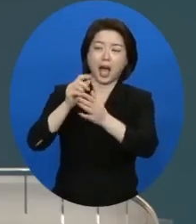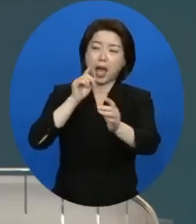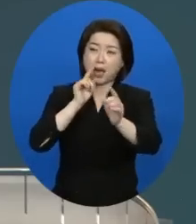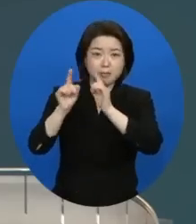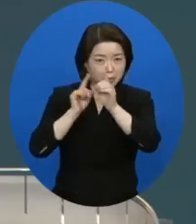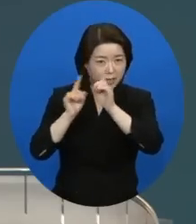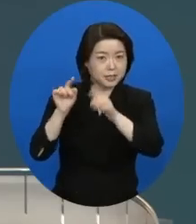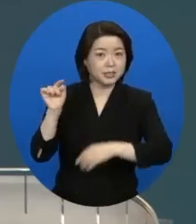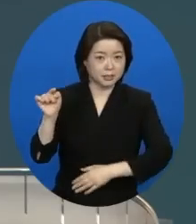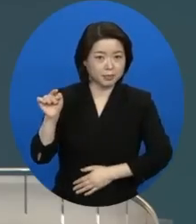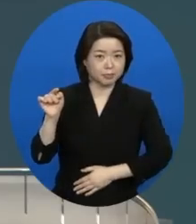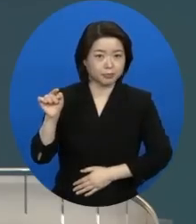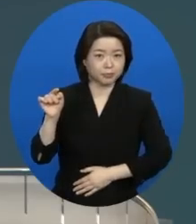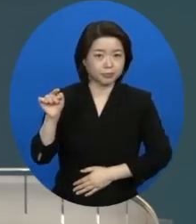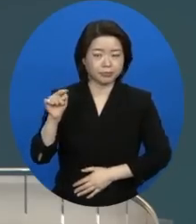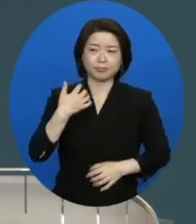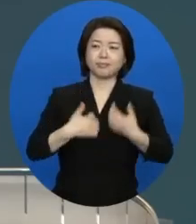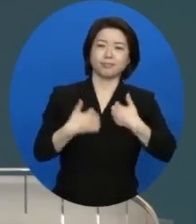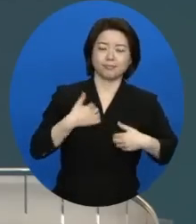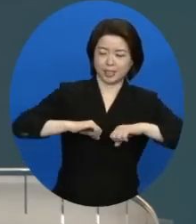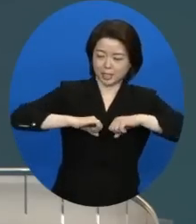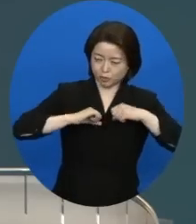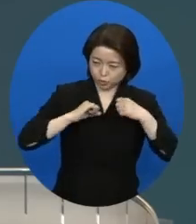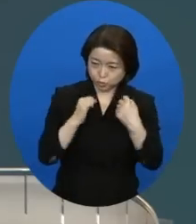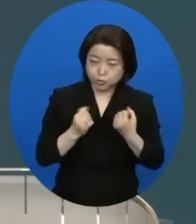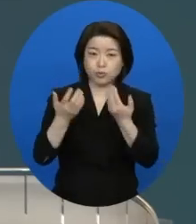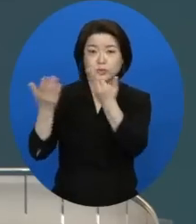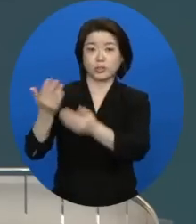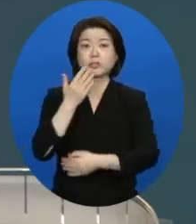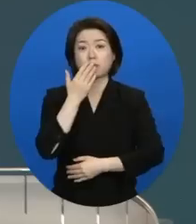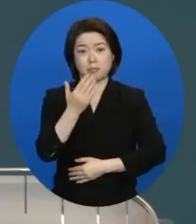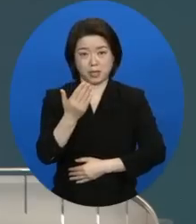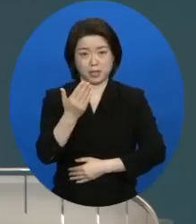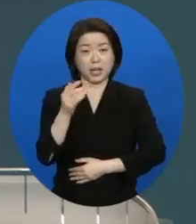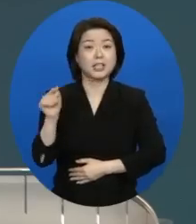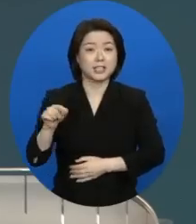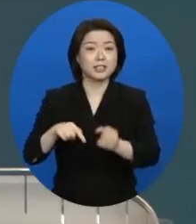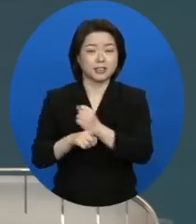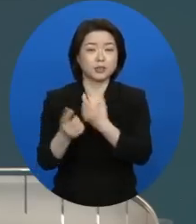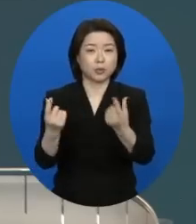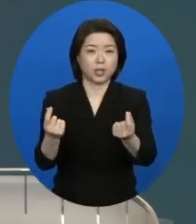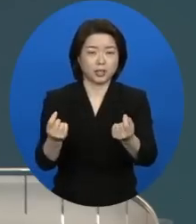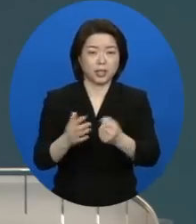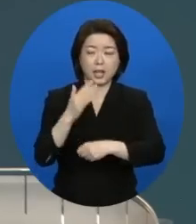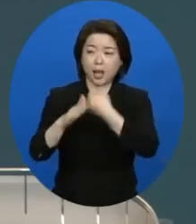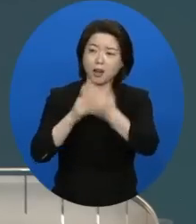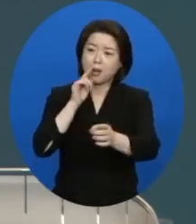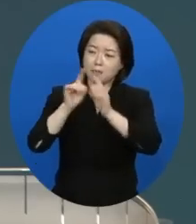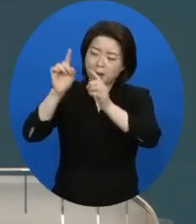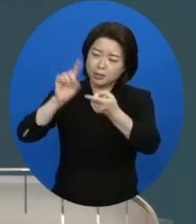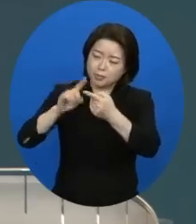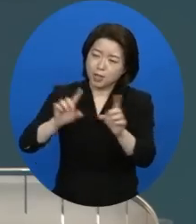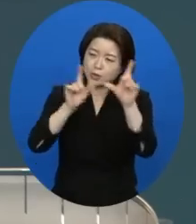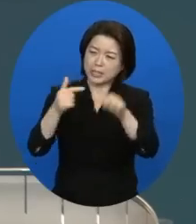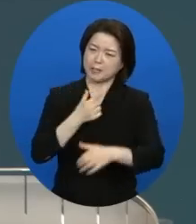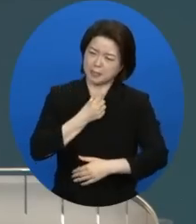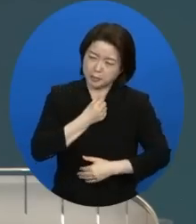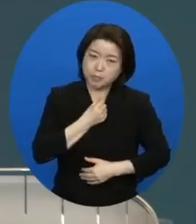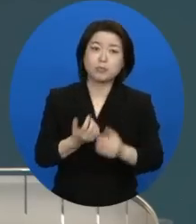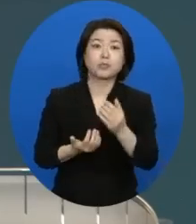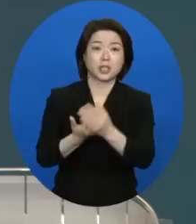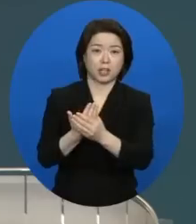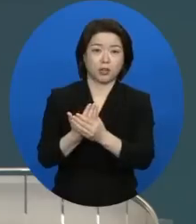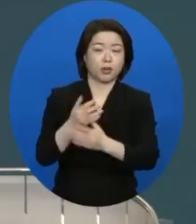말씀에 즐겁게 순종이 된다는 겁니다. 하나님의 말씀대로 살고 싶어진다는 거예요.